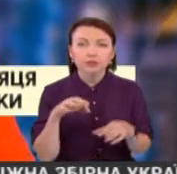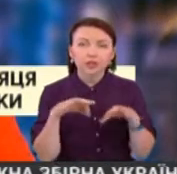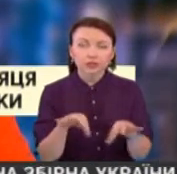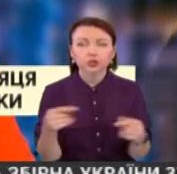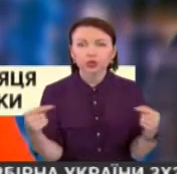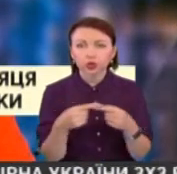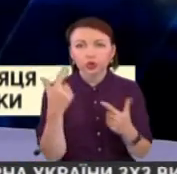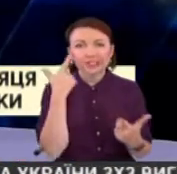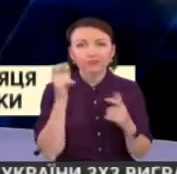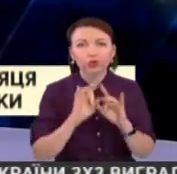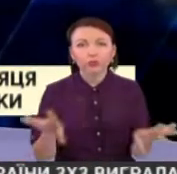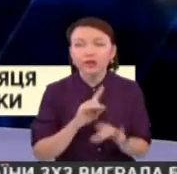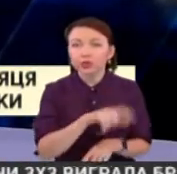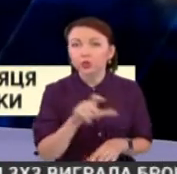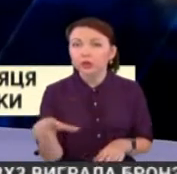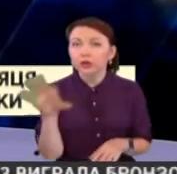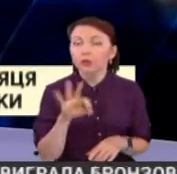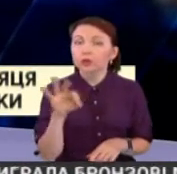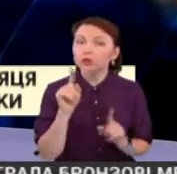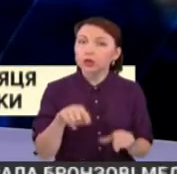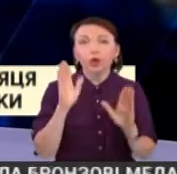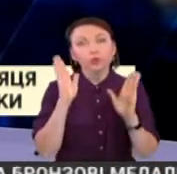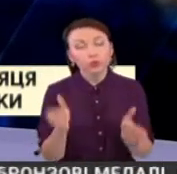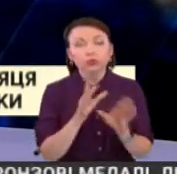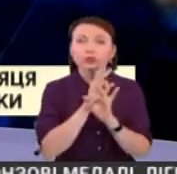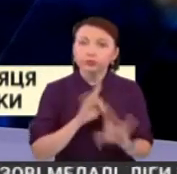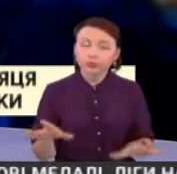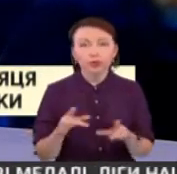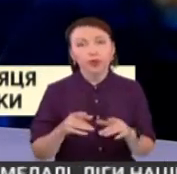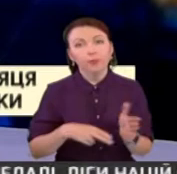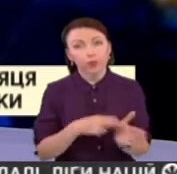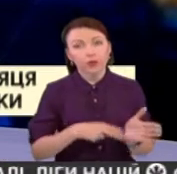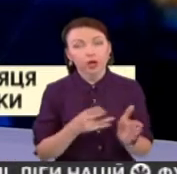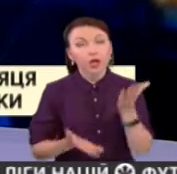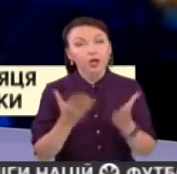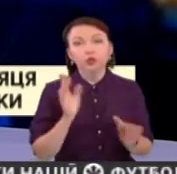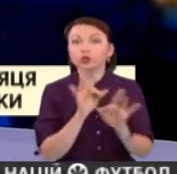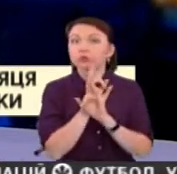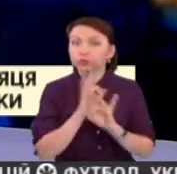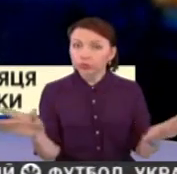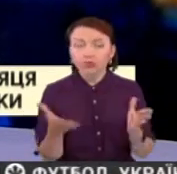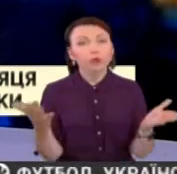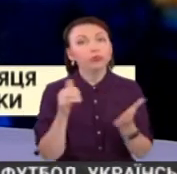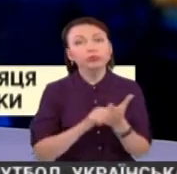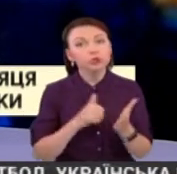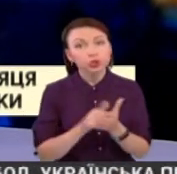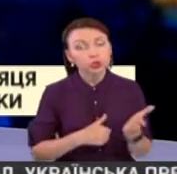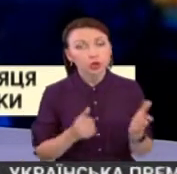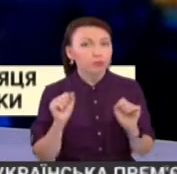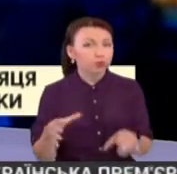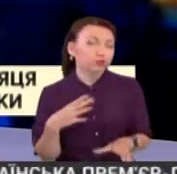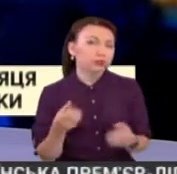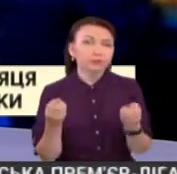інформувати людей, про те, буде потяг чи не буде. Якщо не буде, то з якої причини? Може, там